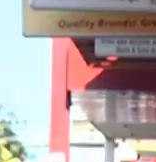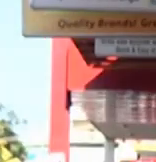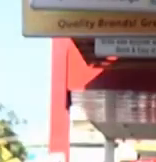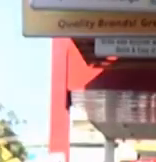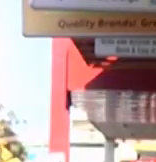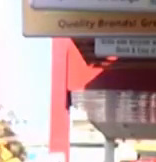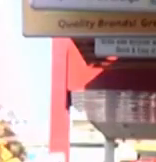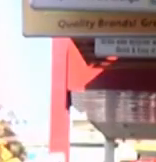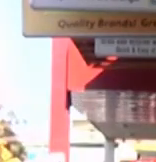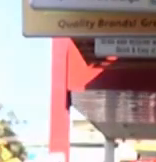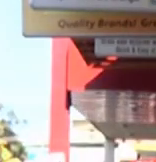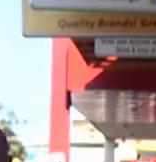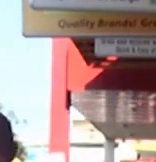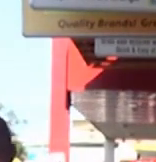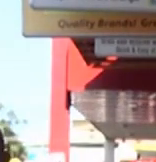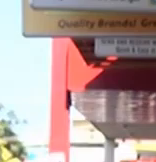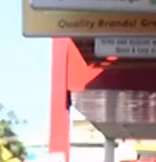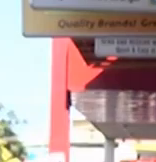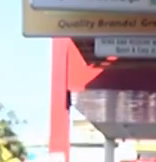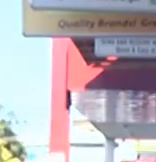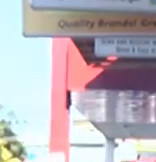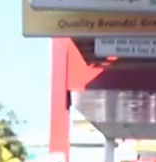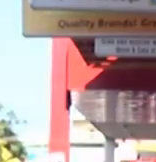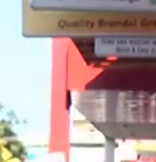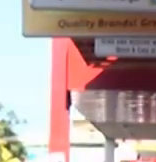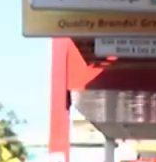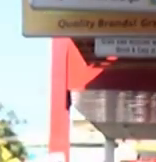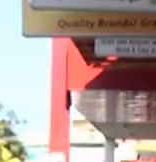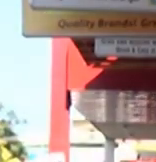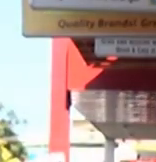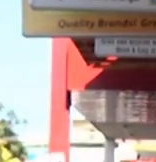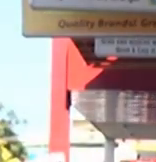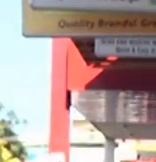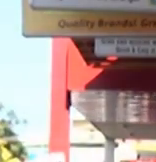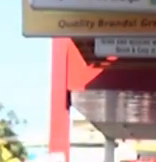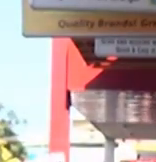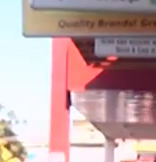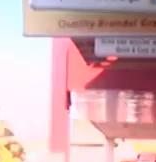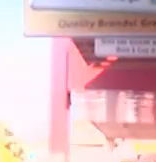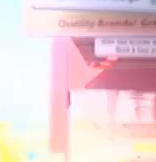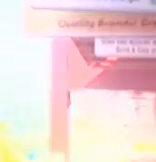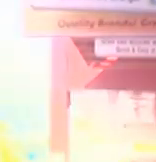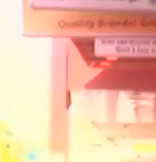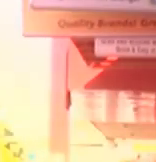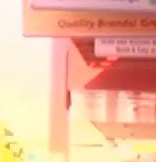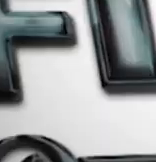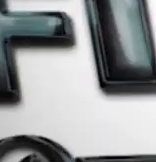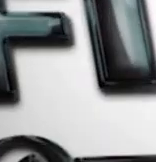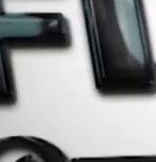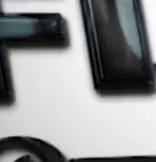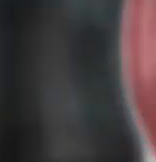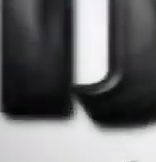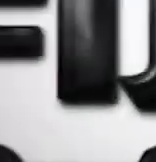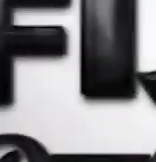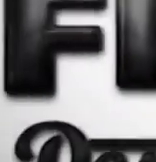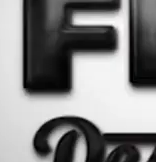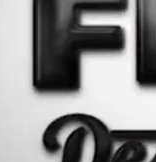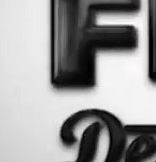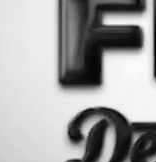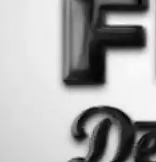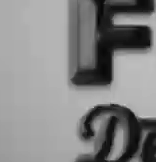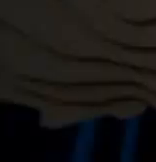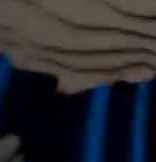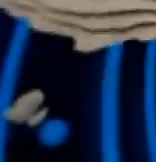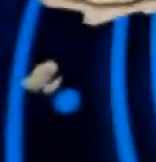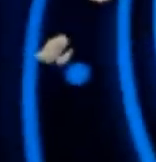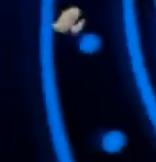मैं तो दिल्ली में रहता हूँ और रेडियो फीजी रोज सुनता हूँ. रेडियो फीजी 2 देश